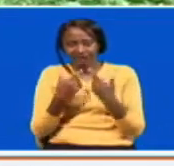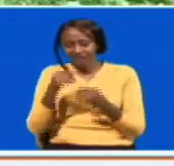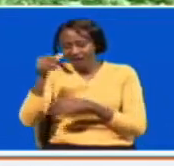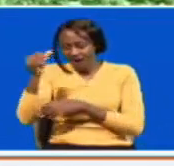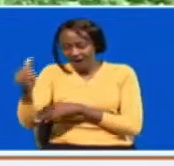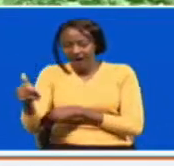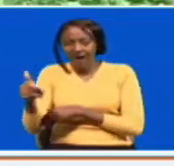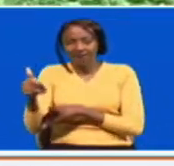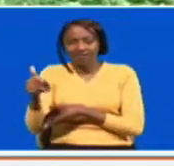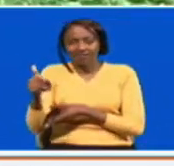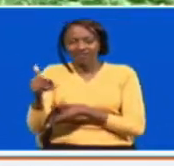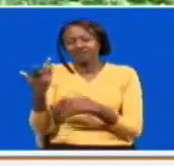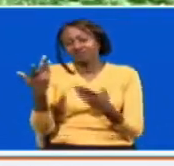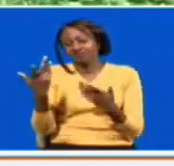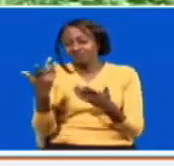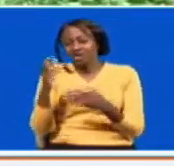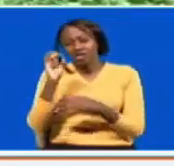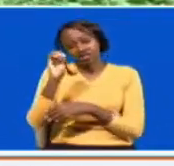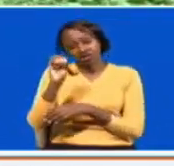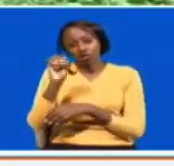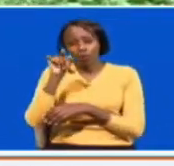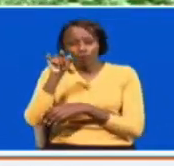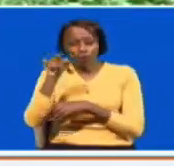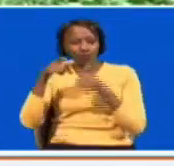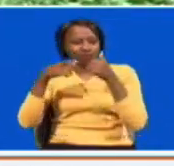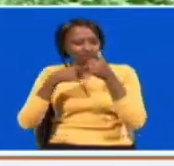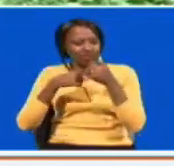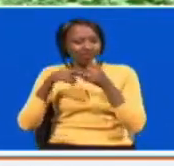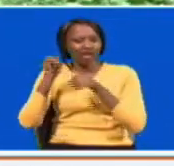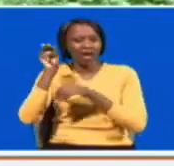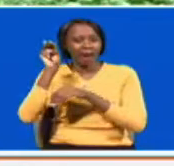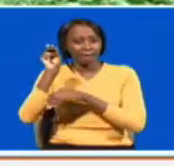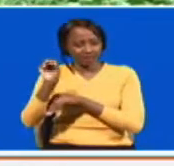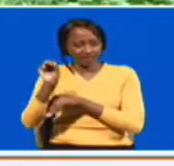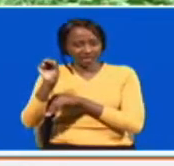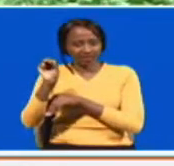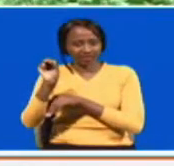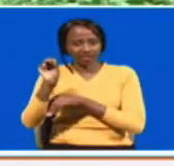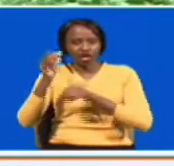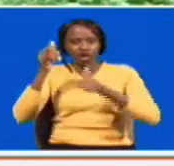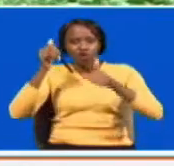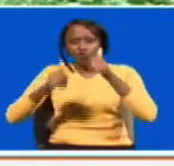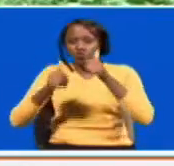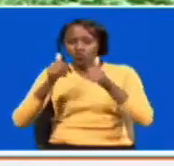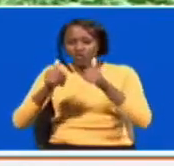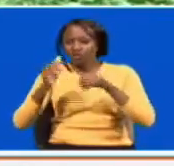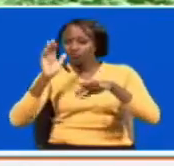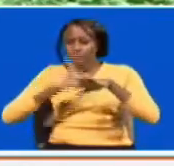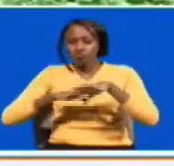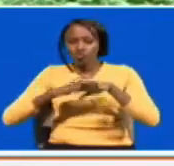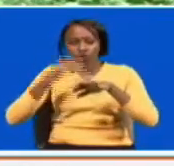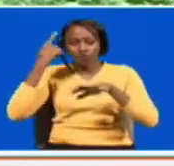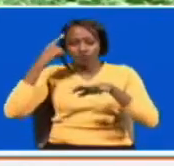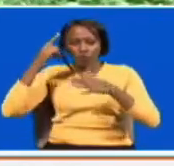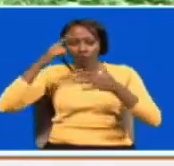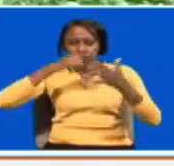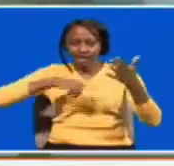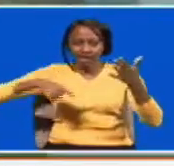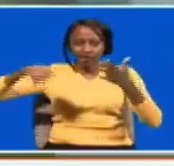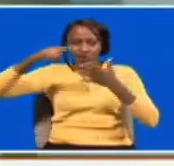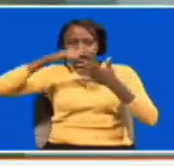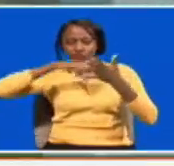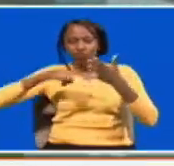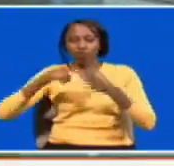lake bottom about 0.6 meters, which was not very good for circulation of